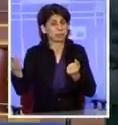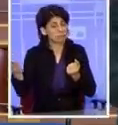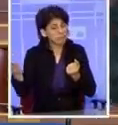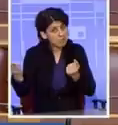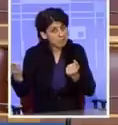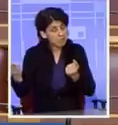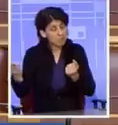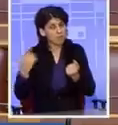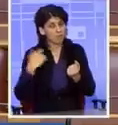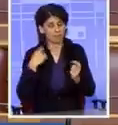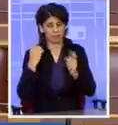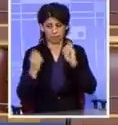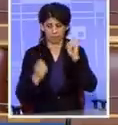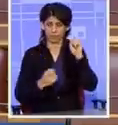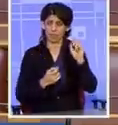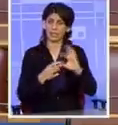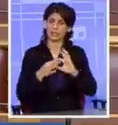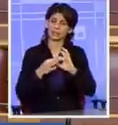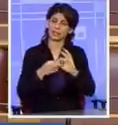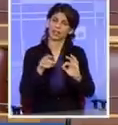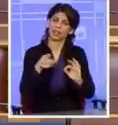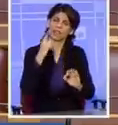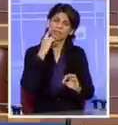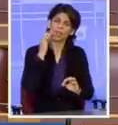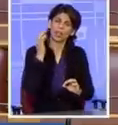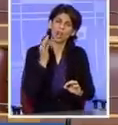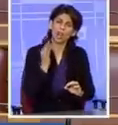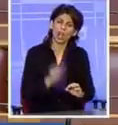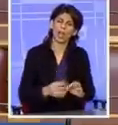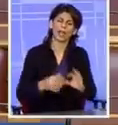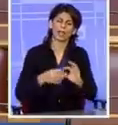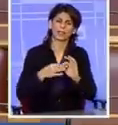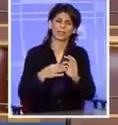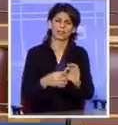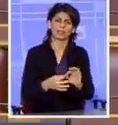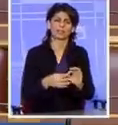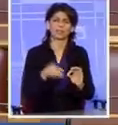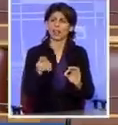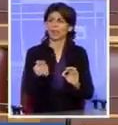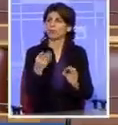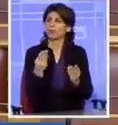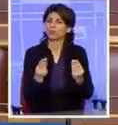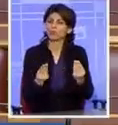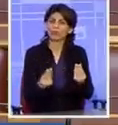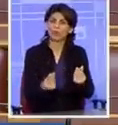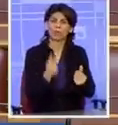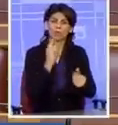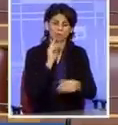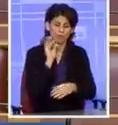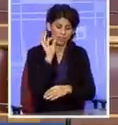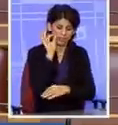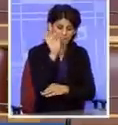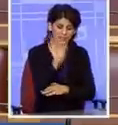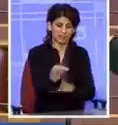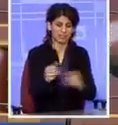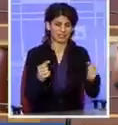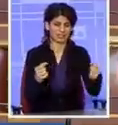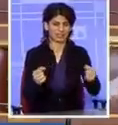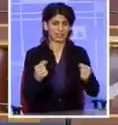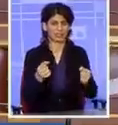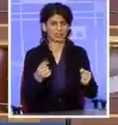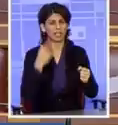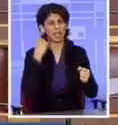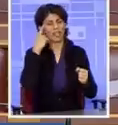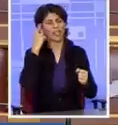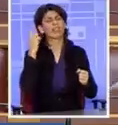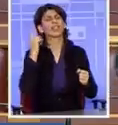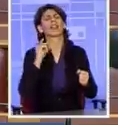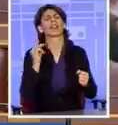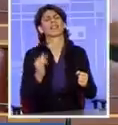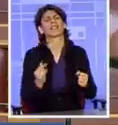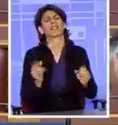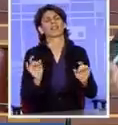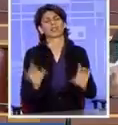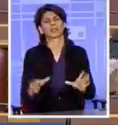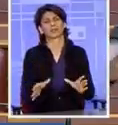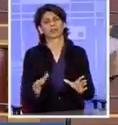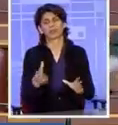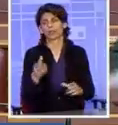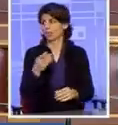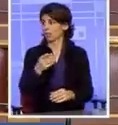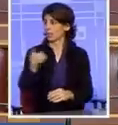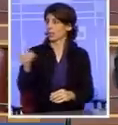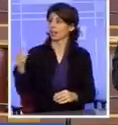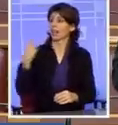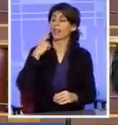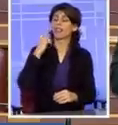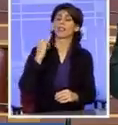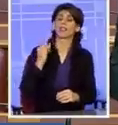Συνεχίζεται δηλαδή μια λογική, μια συνταγή που μας οδήγησε στην κρίση, σαν να μην καταλαβαίνουν τίποτα. Και σαν να μην καταλαβαίνετε και